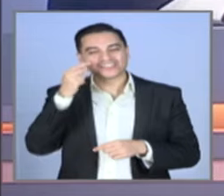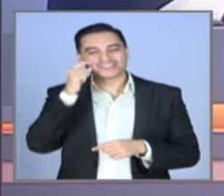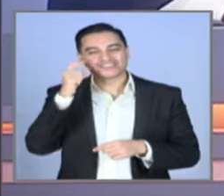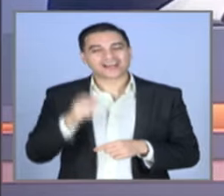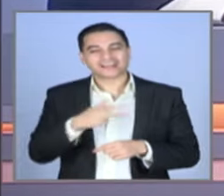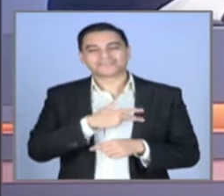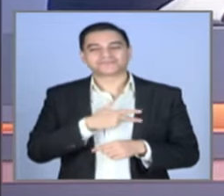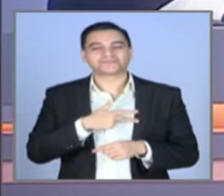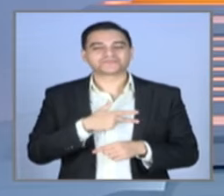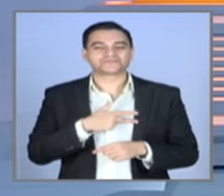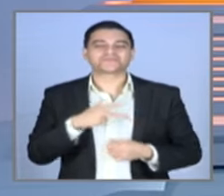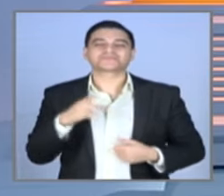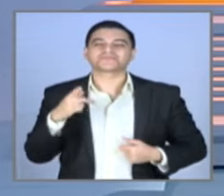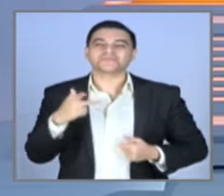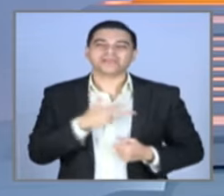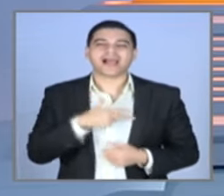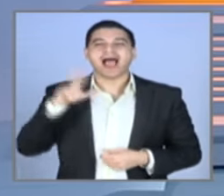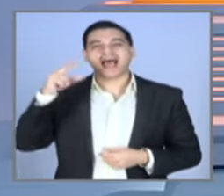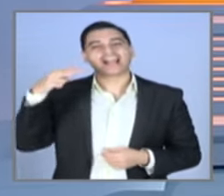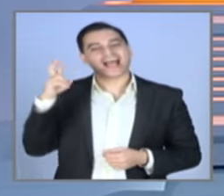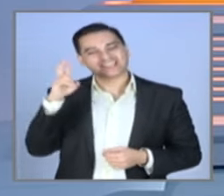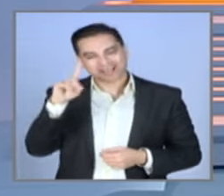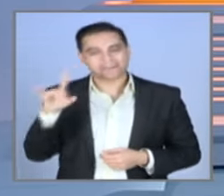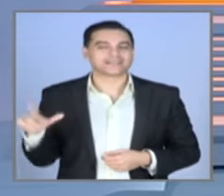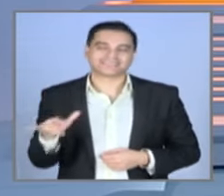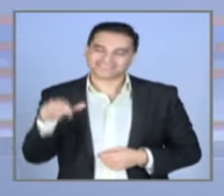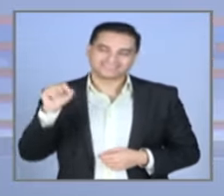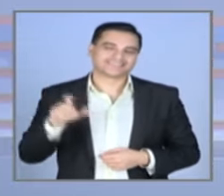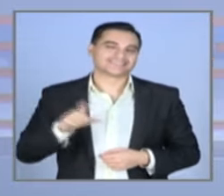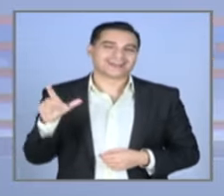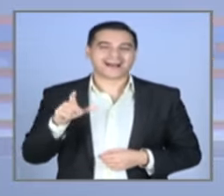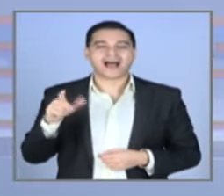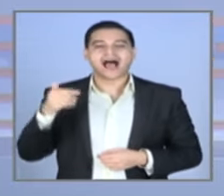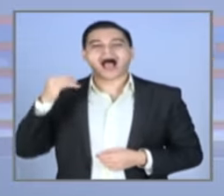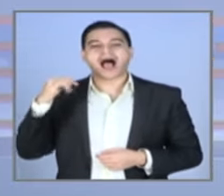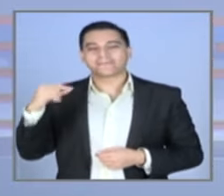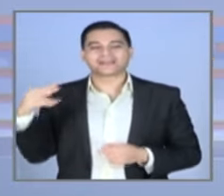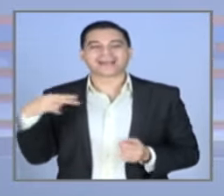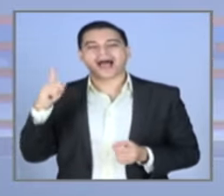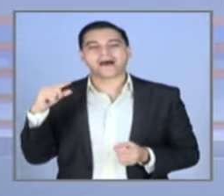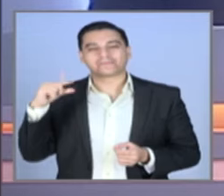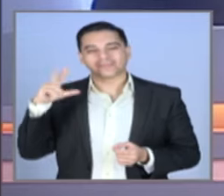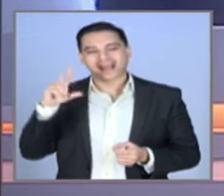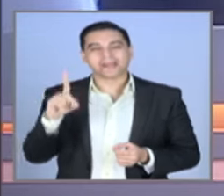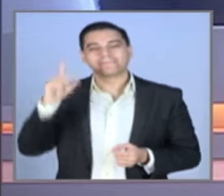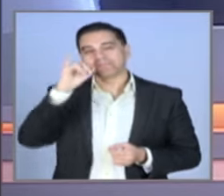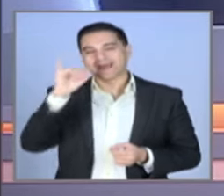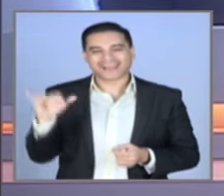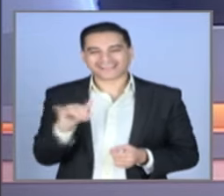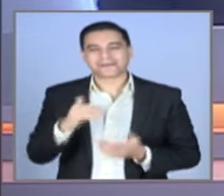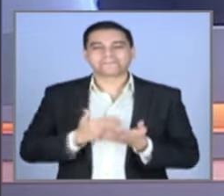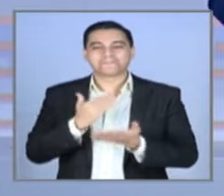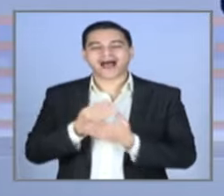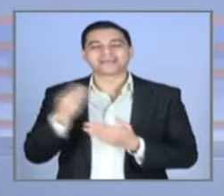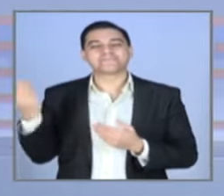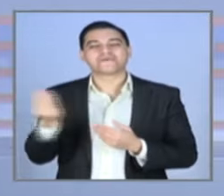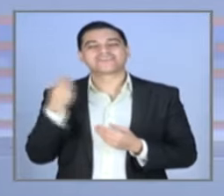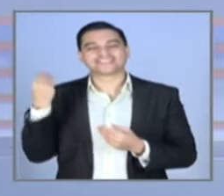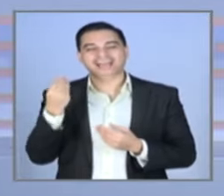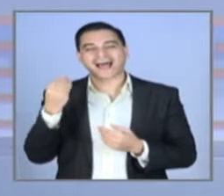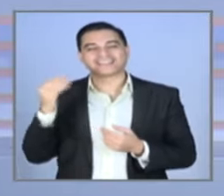الفريد رضا. العزبي. لا، العزبي صح؟ العزبي. أحمد عبد الباقي طبعاً من حقك بعد ما فسحت الأجانب